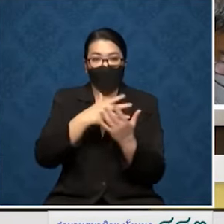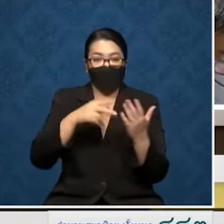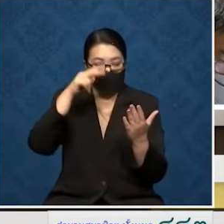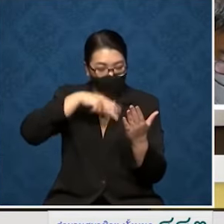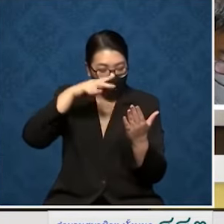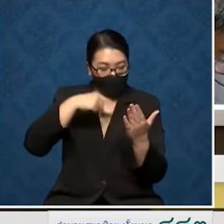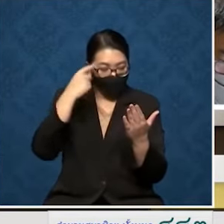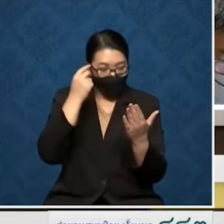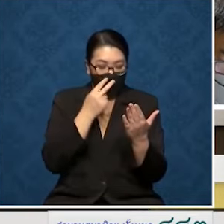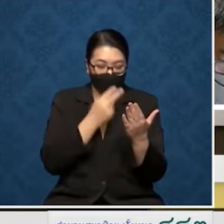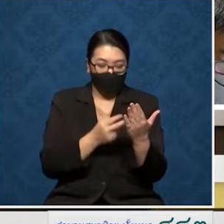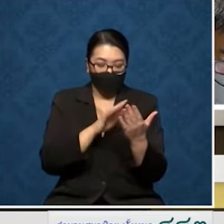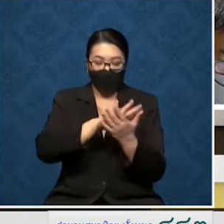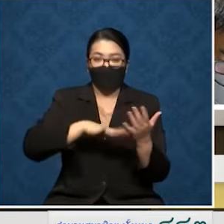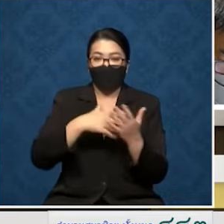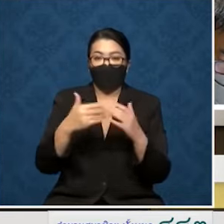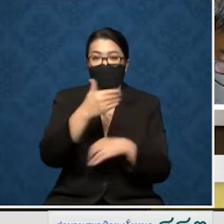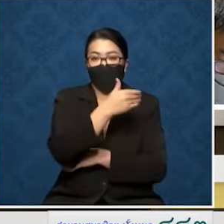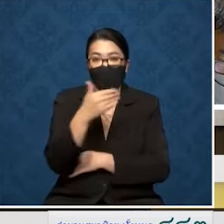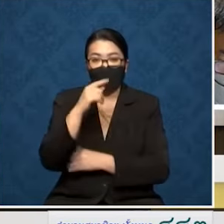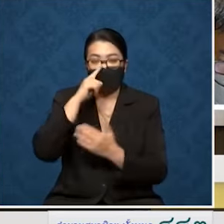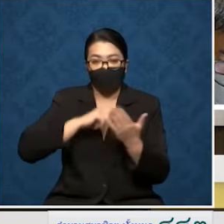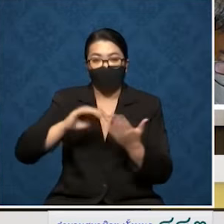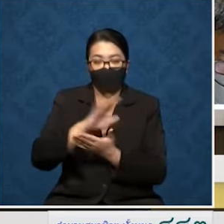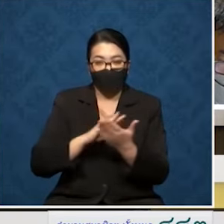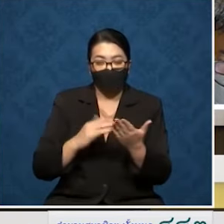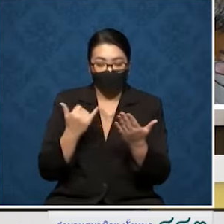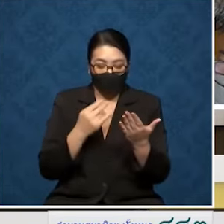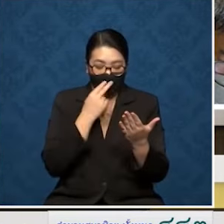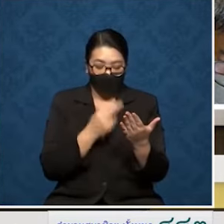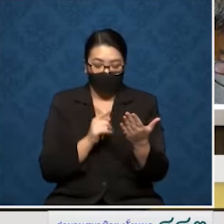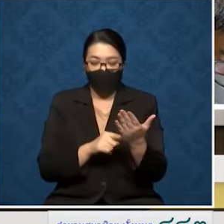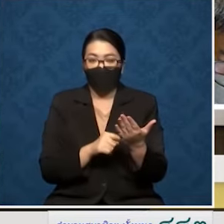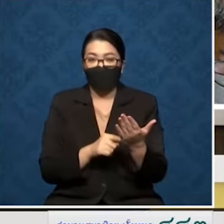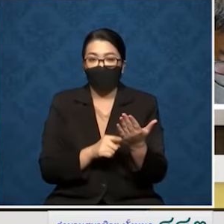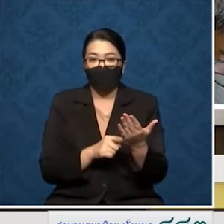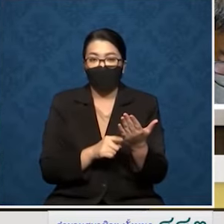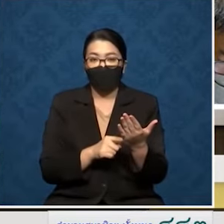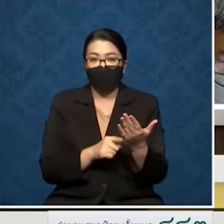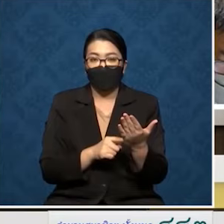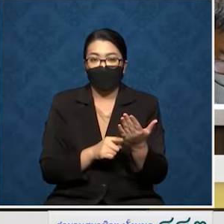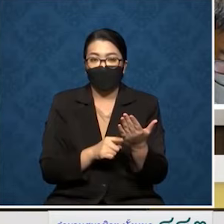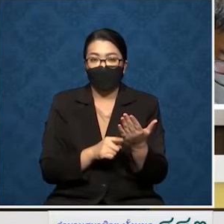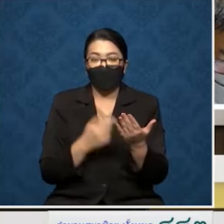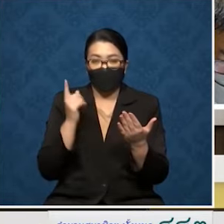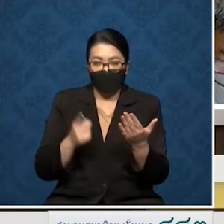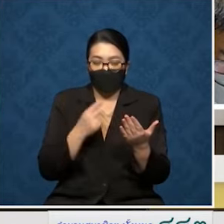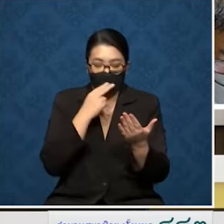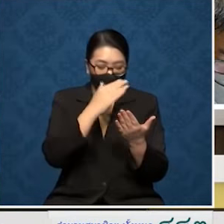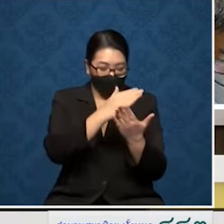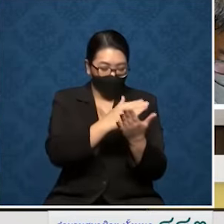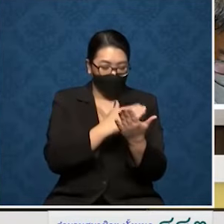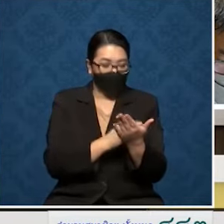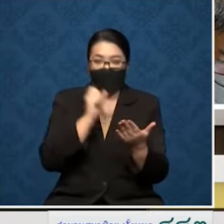าติและก็แผนปฏิรูปประเทศที่มารายงานวันนี้นะครับก็ต้องยอมรับว่าก็ไม่มีความเข้า